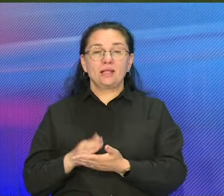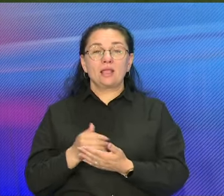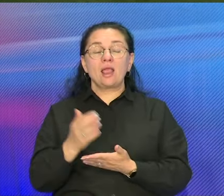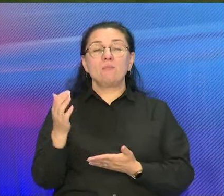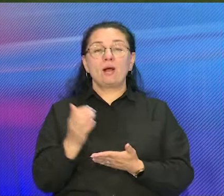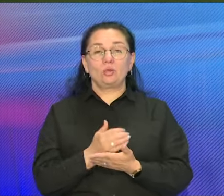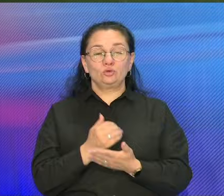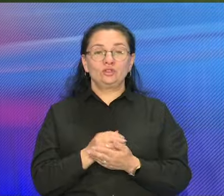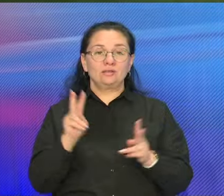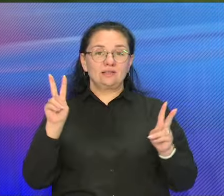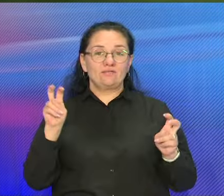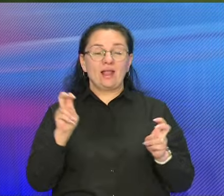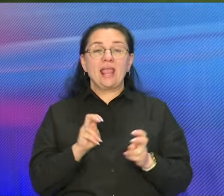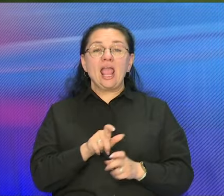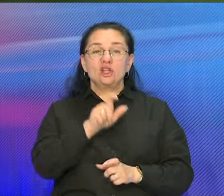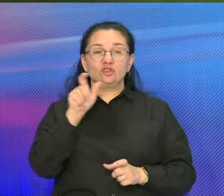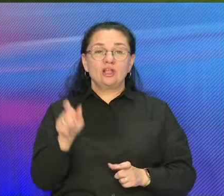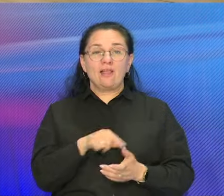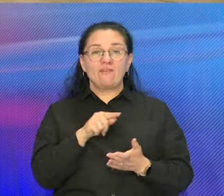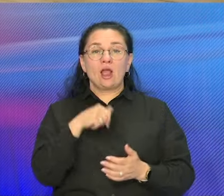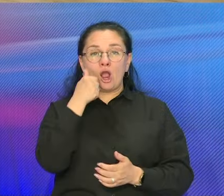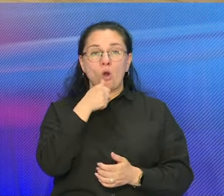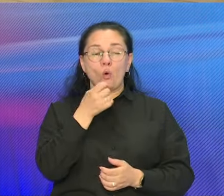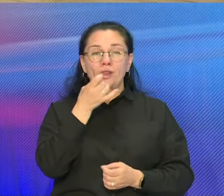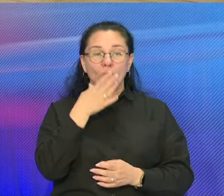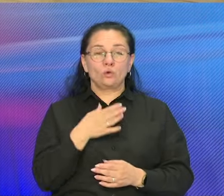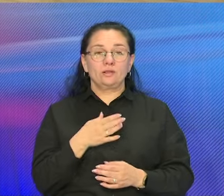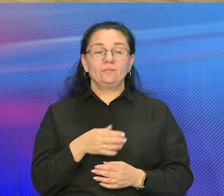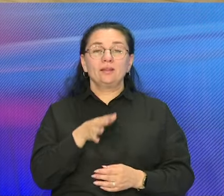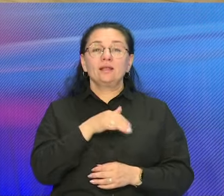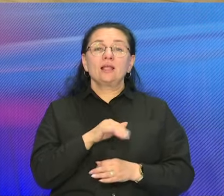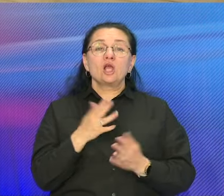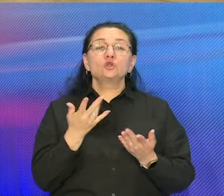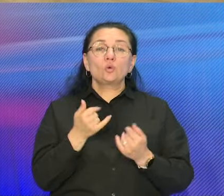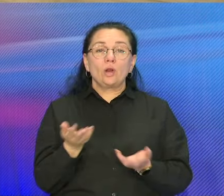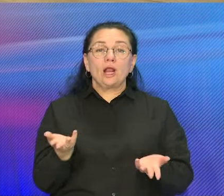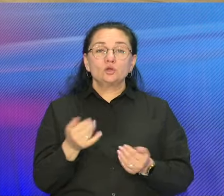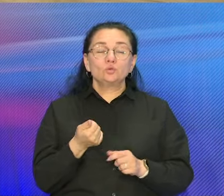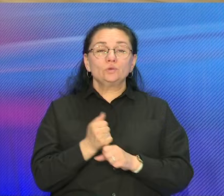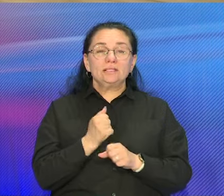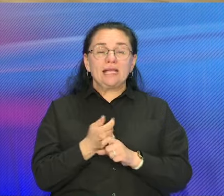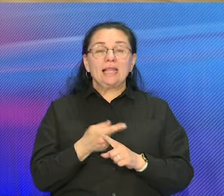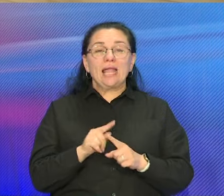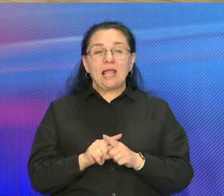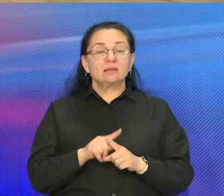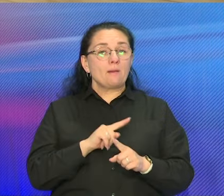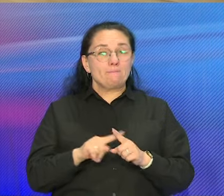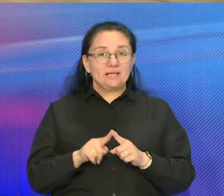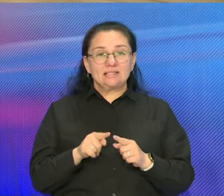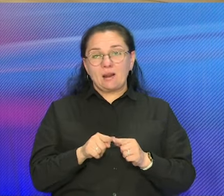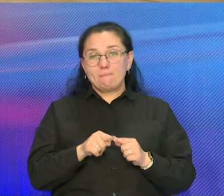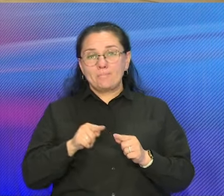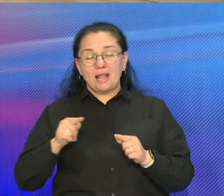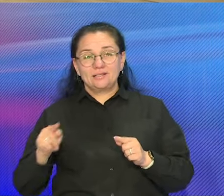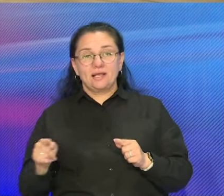гоноровое звание «Человек года Гродзенщины» По времени штуку сколько делается? Ну, это быстротечный процесс, потому что стекло